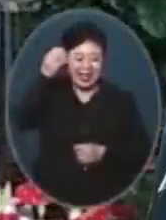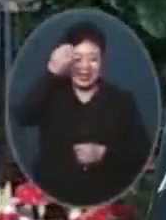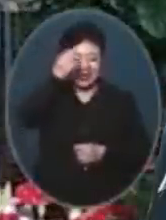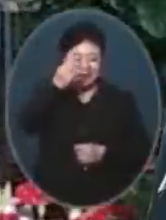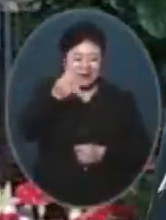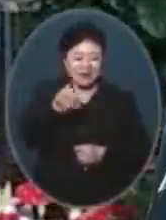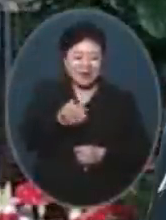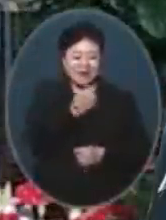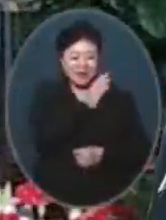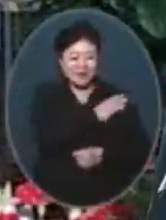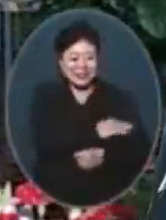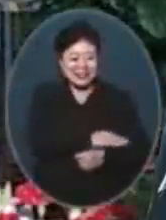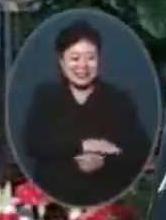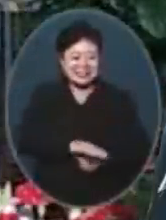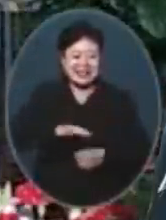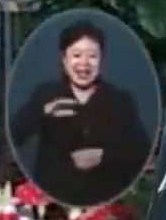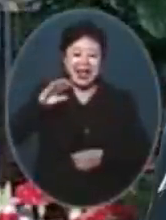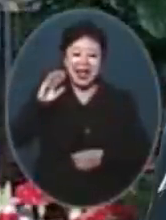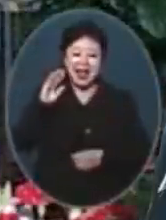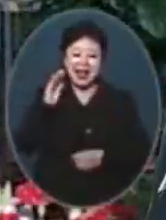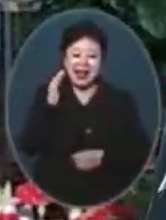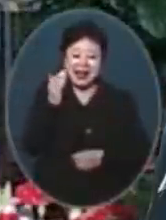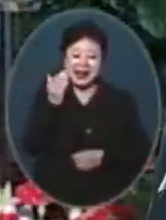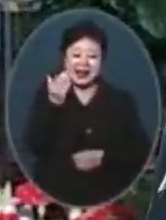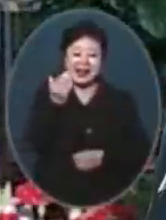내 영혼이